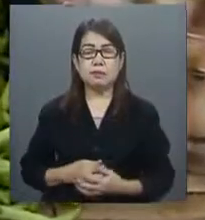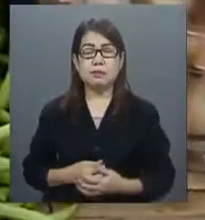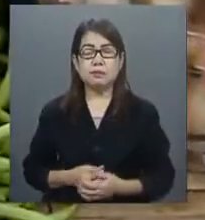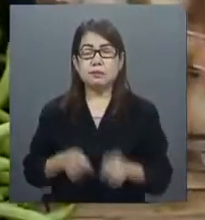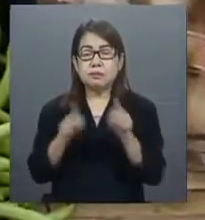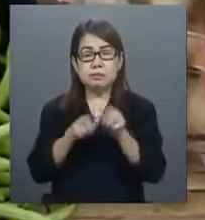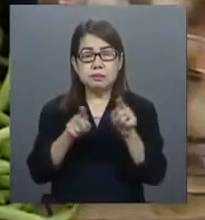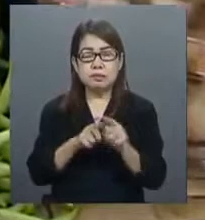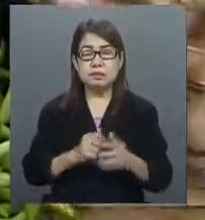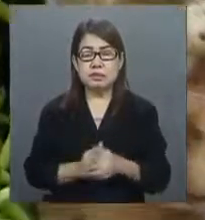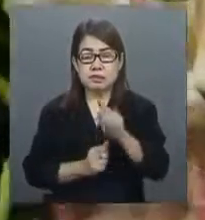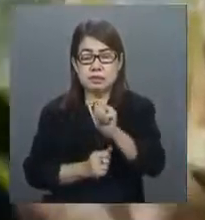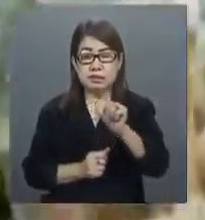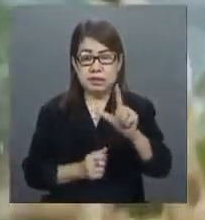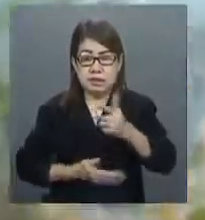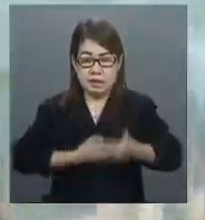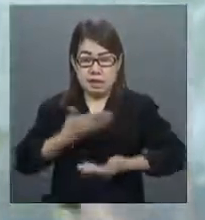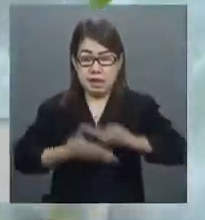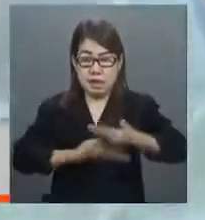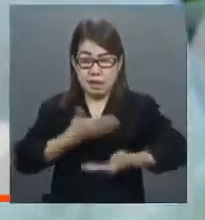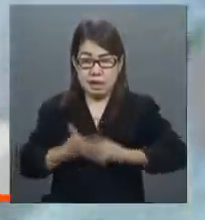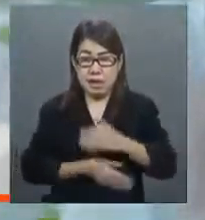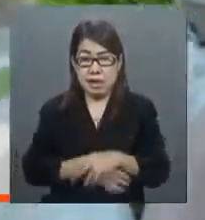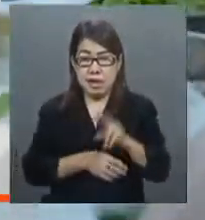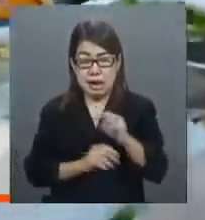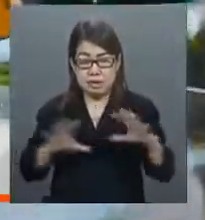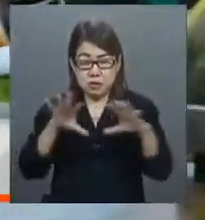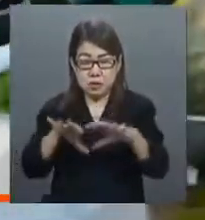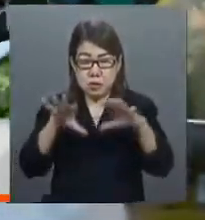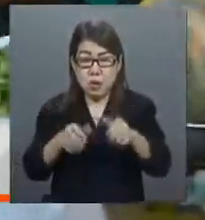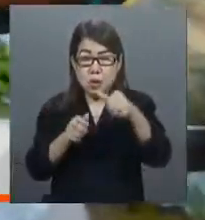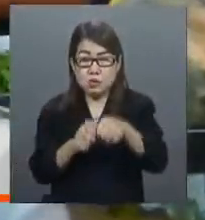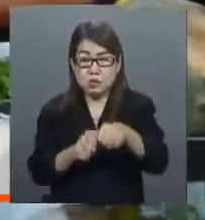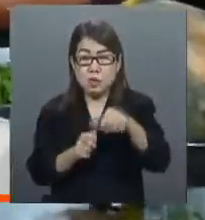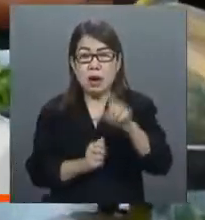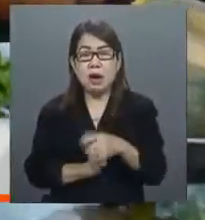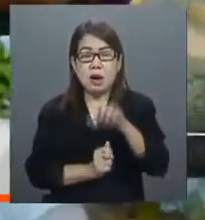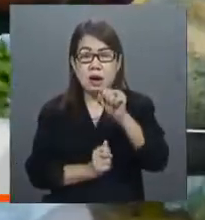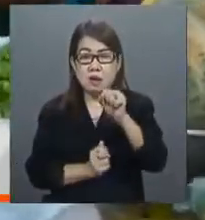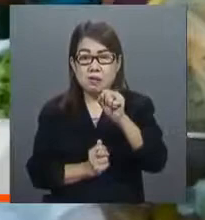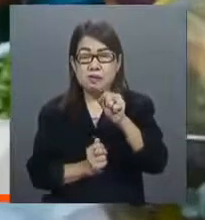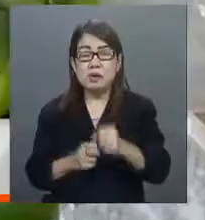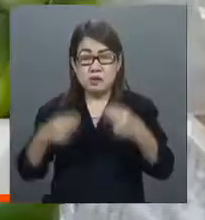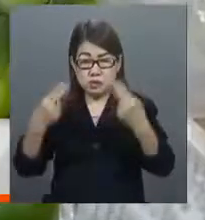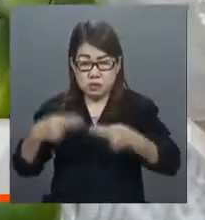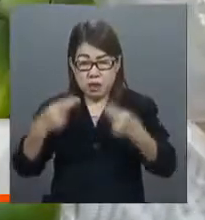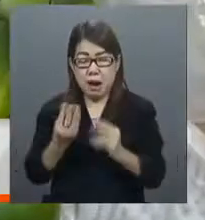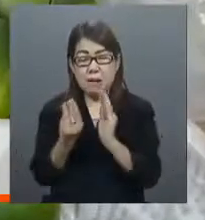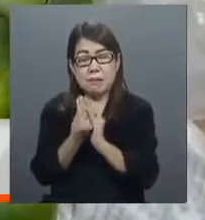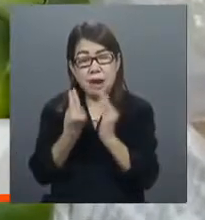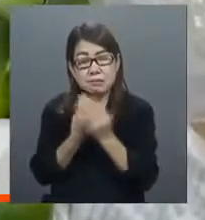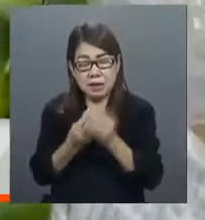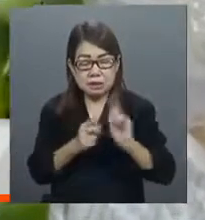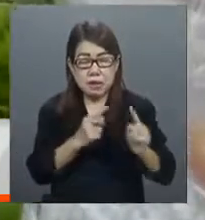เช่นเดียวกับที่ตลาดแม่กลองและตลาดนัดในอำเภอเมืองสมุทรสงครามราคาผักหลายชนิดปรับตัวสูงขึ้นกว่า